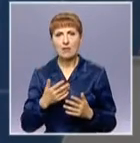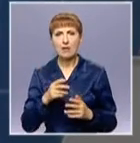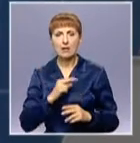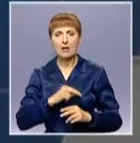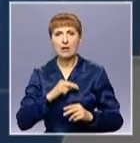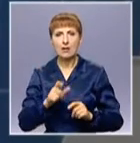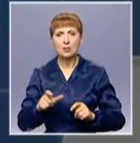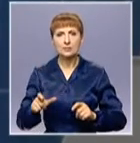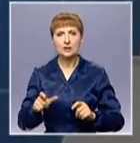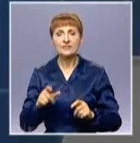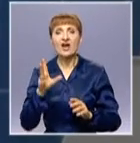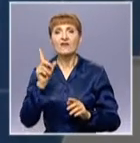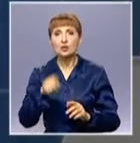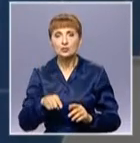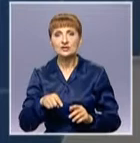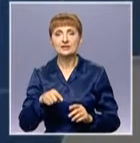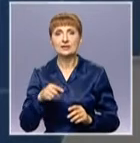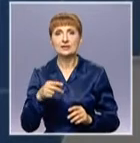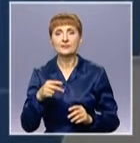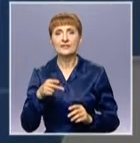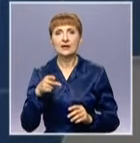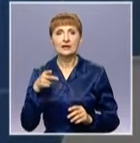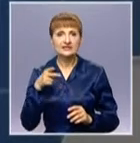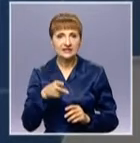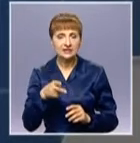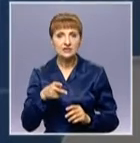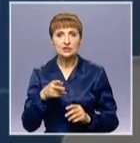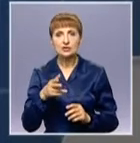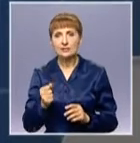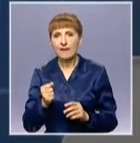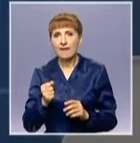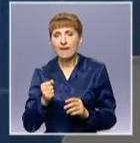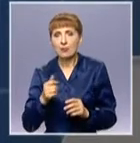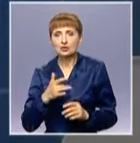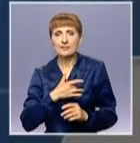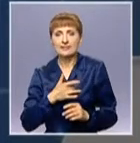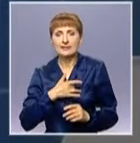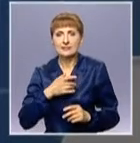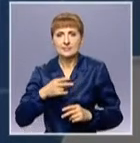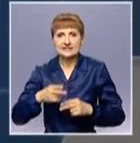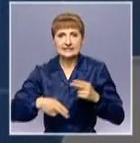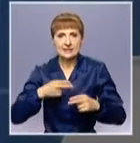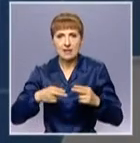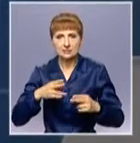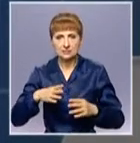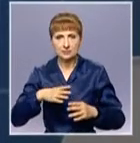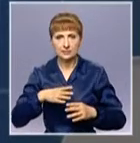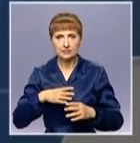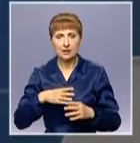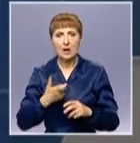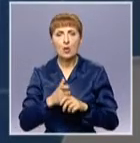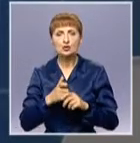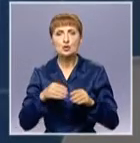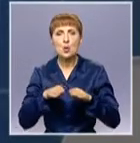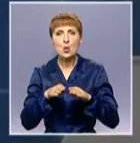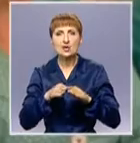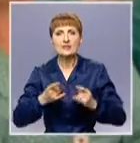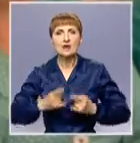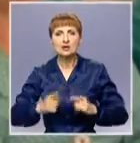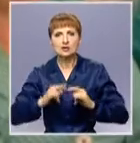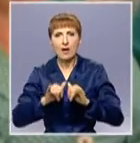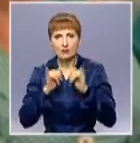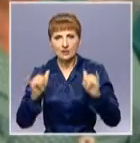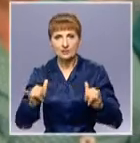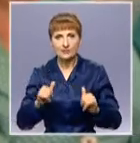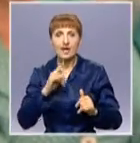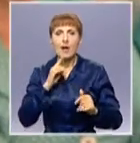операций, в том числе до 1000 на открытом сердце. Сохраняется стабильно высокий уровень рождаемости.